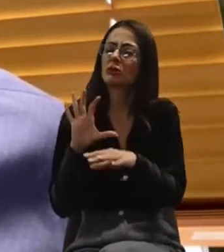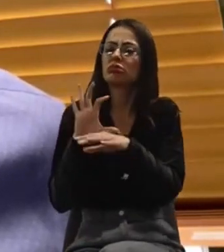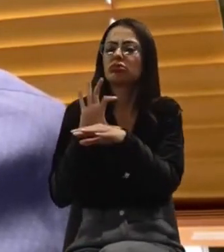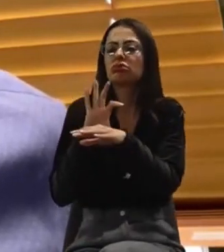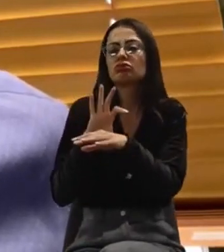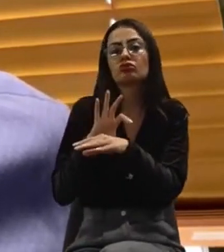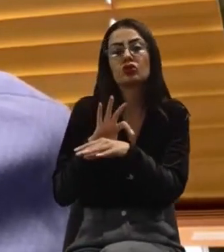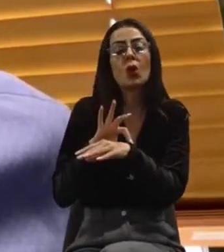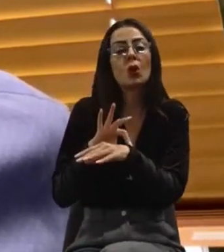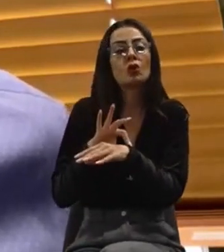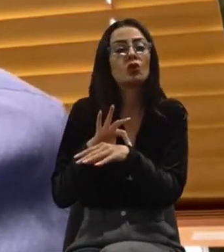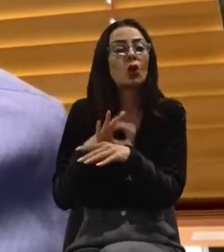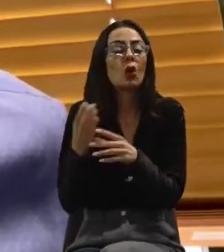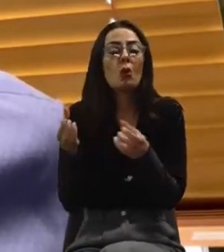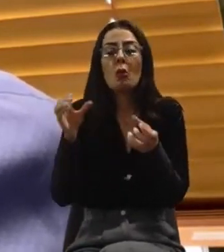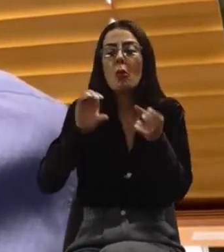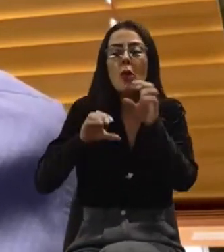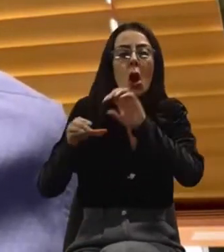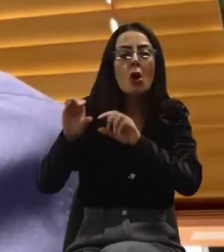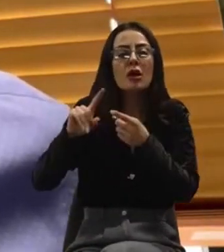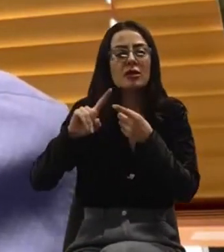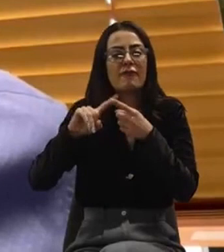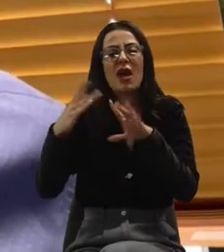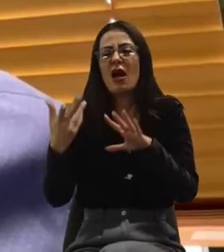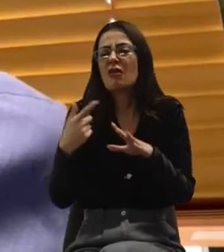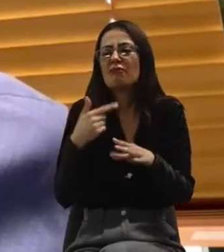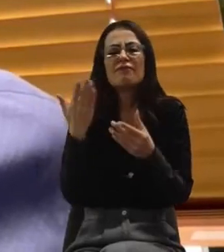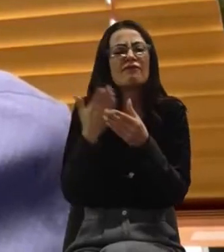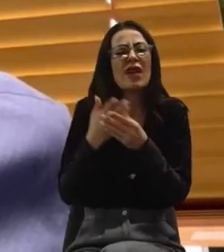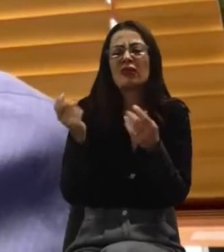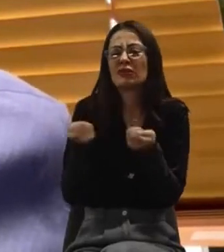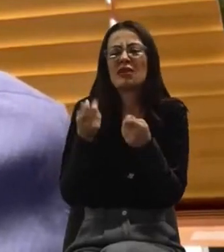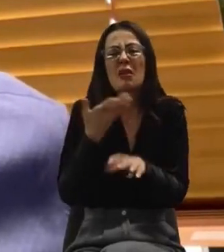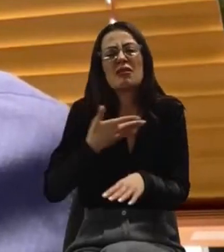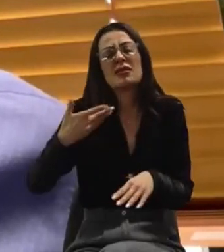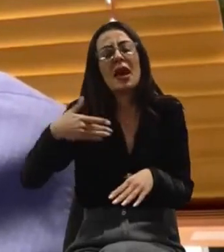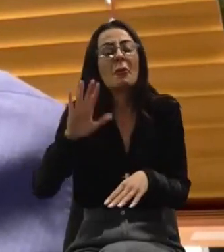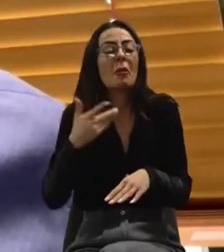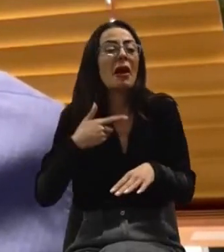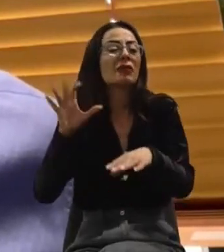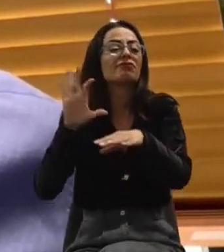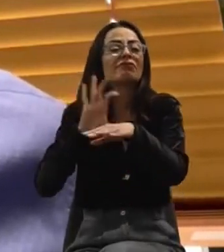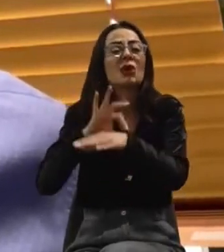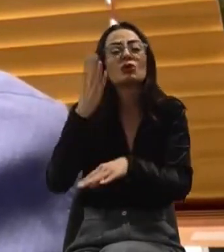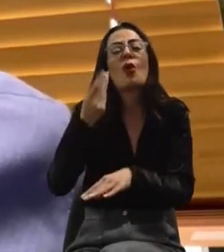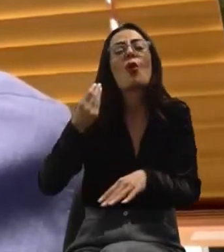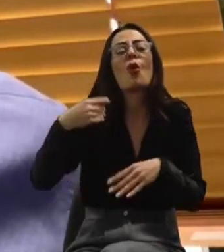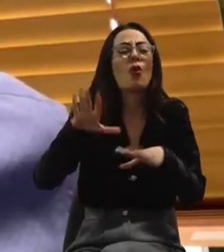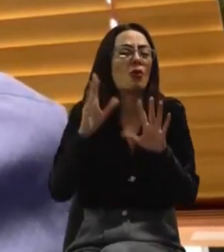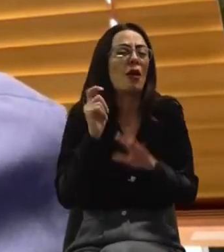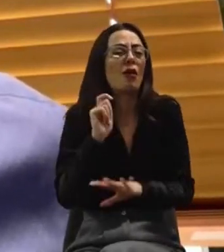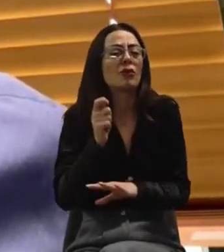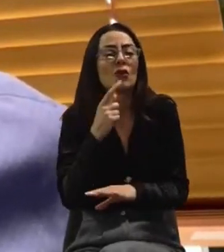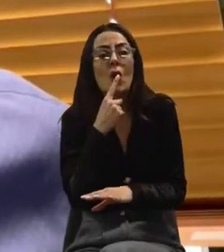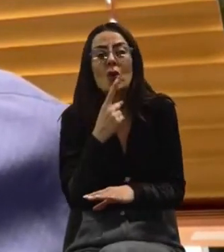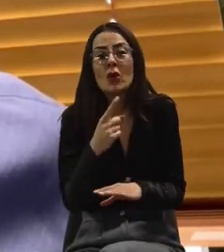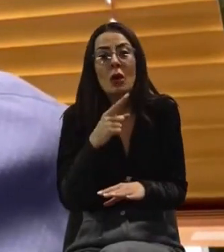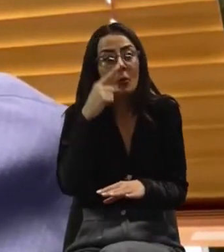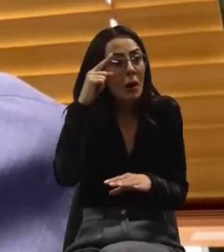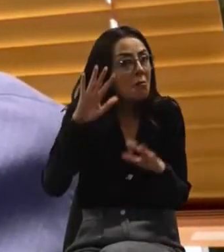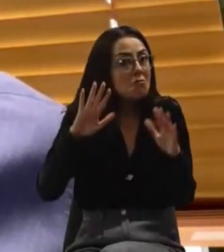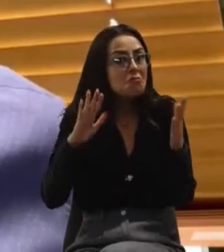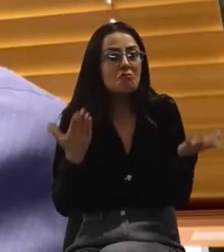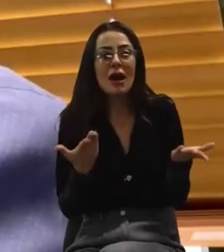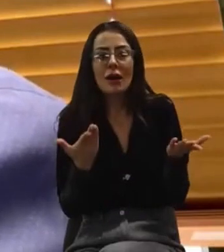biri biyoloji ya da işte Çok mu ders çalışma sevmiyor yok Ben diyor doktor olan Çünkü okuyamam diyor Halbuki da doktor